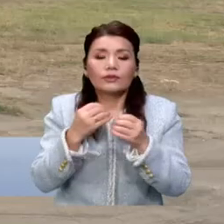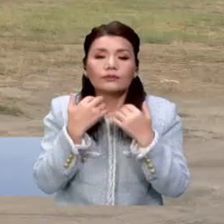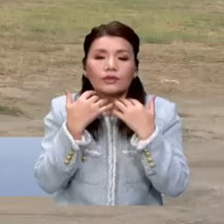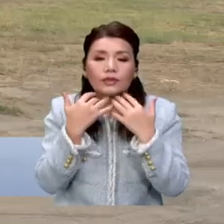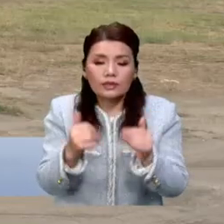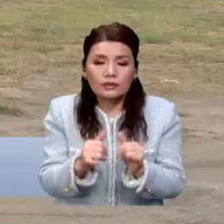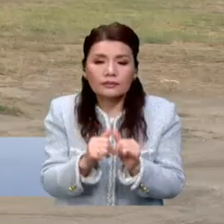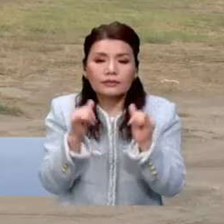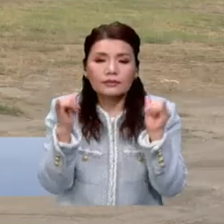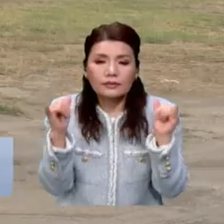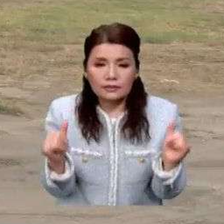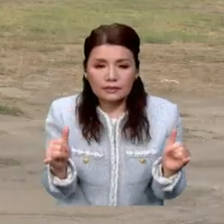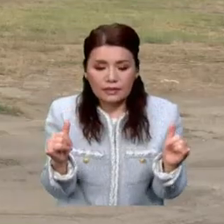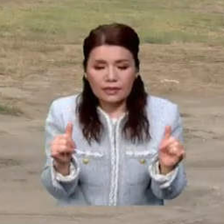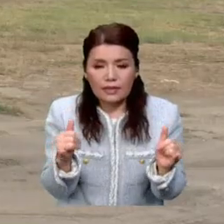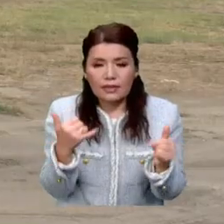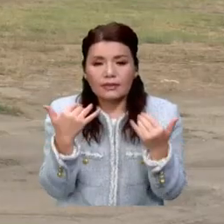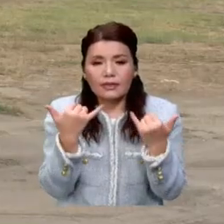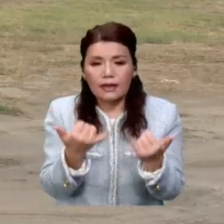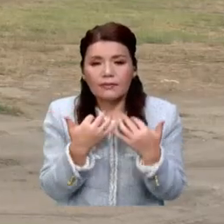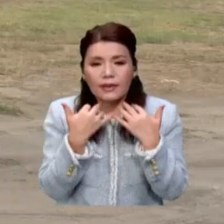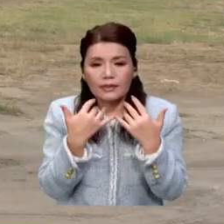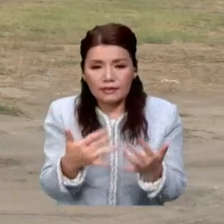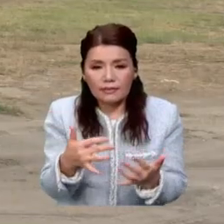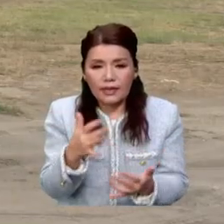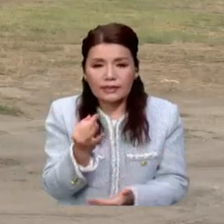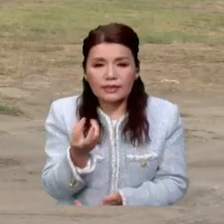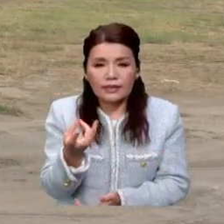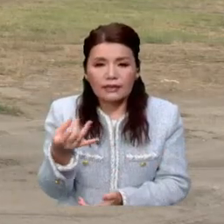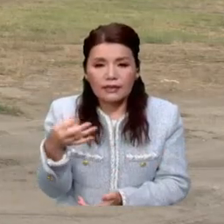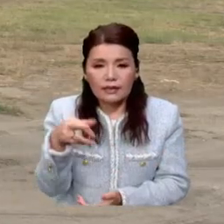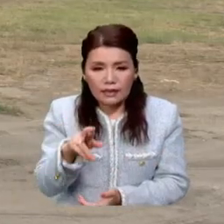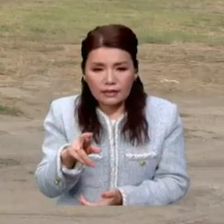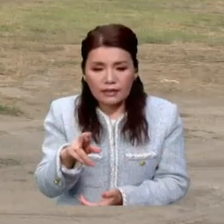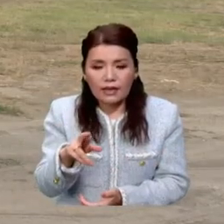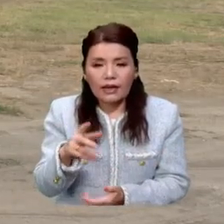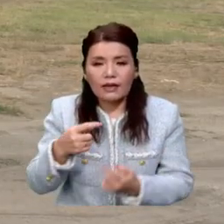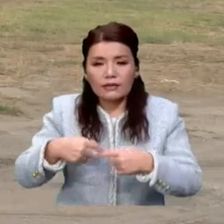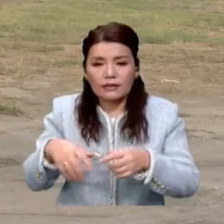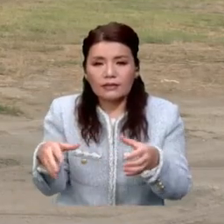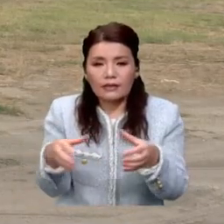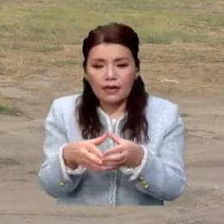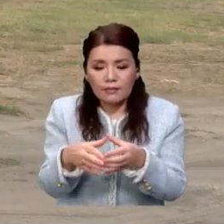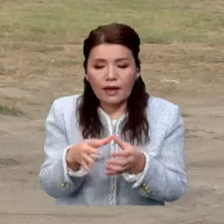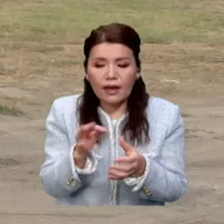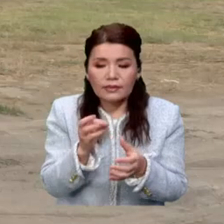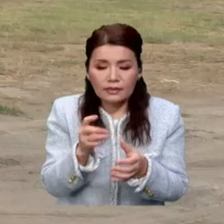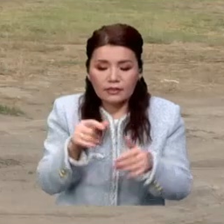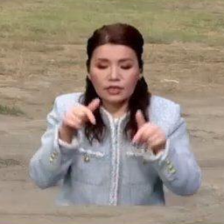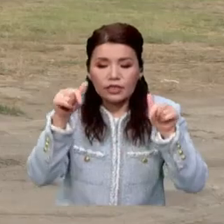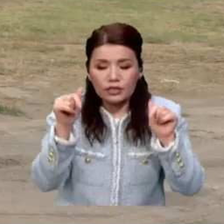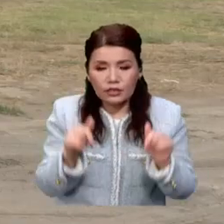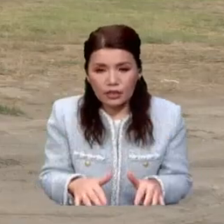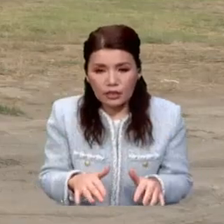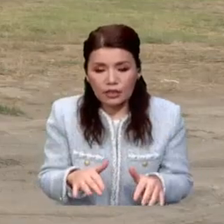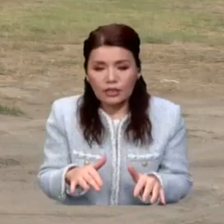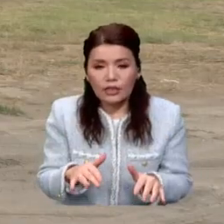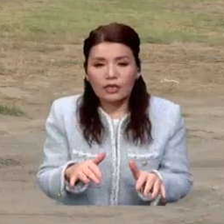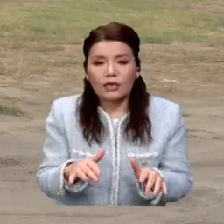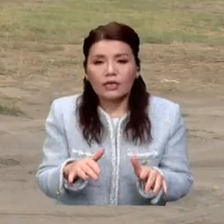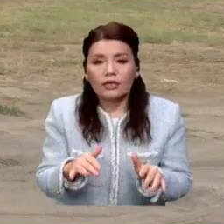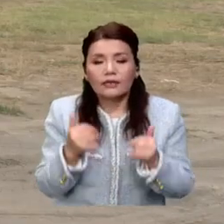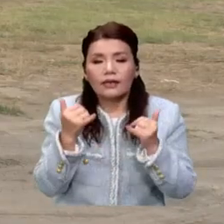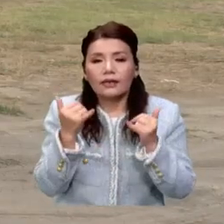спроса на потребление цианида натрия золотодобывающими компаниями, акционерами было принято решение